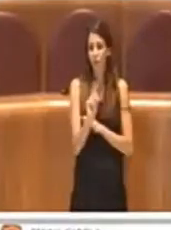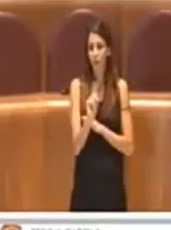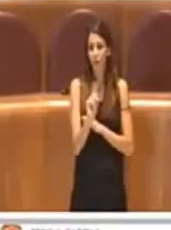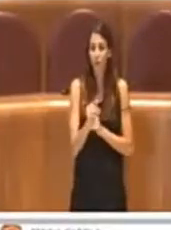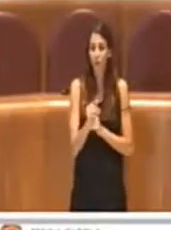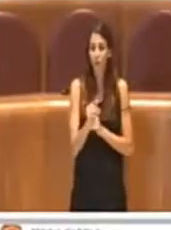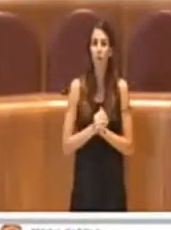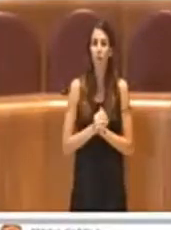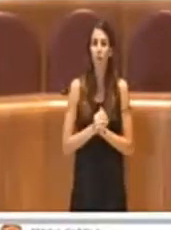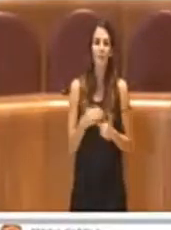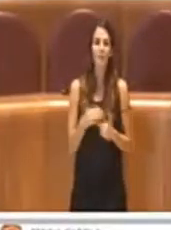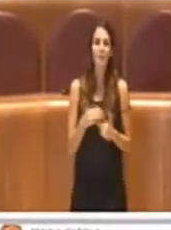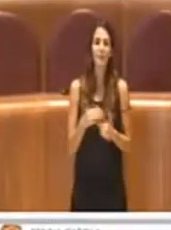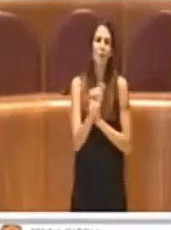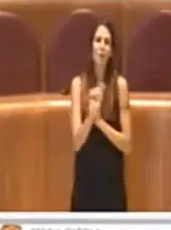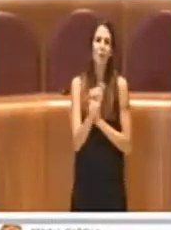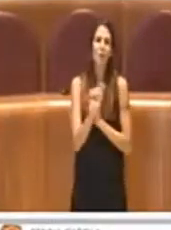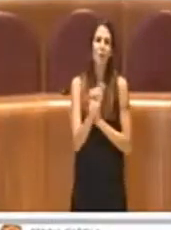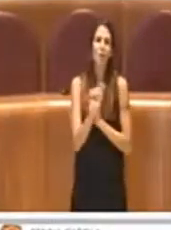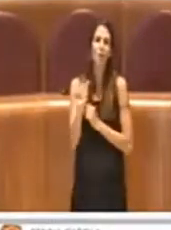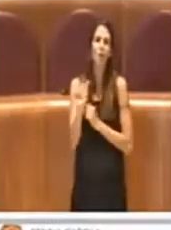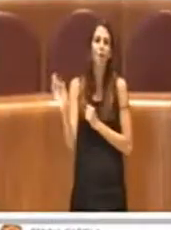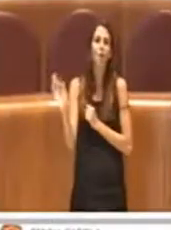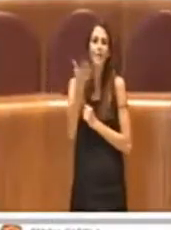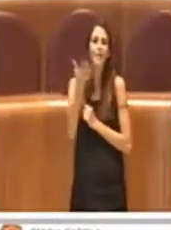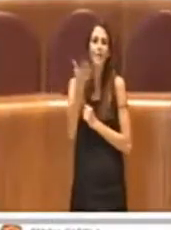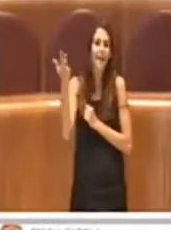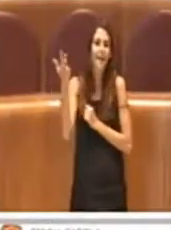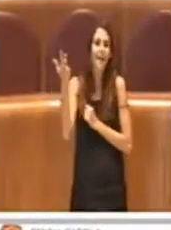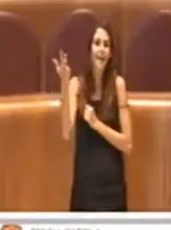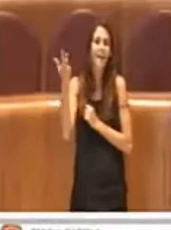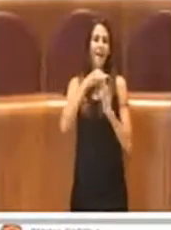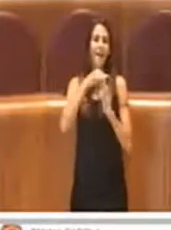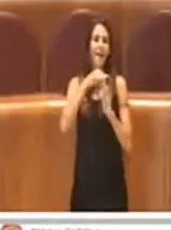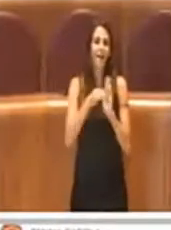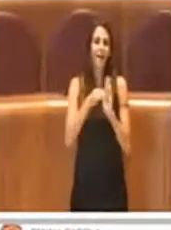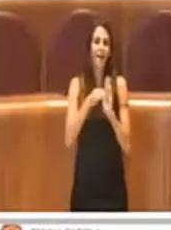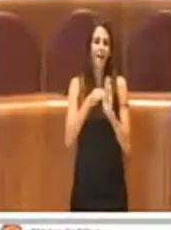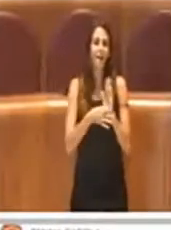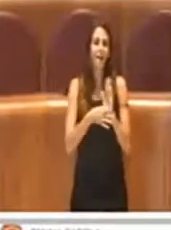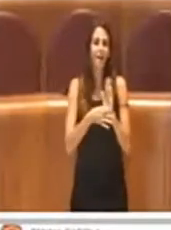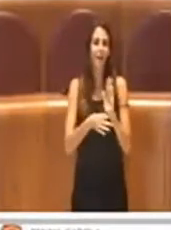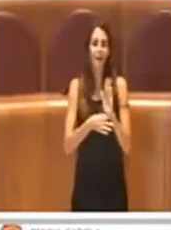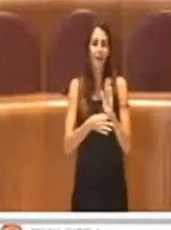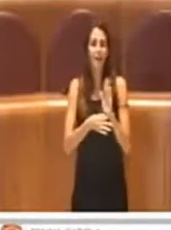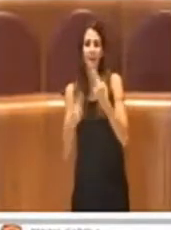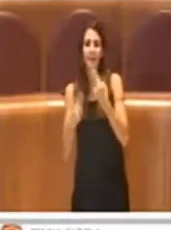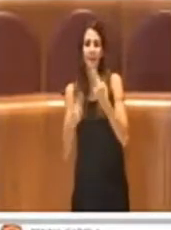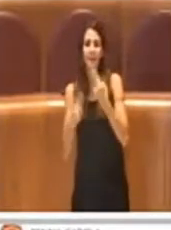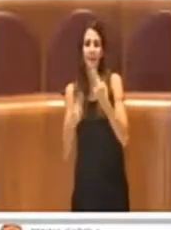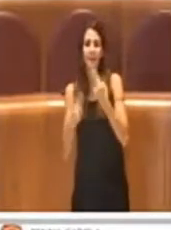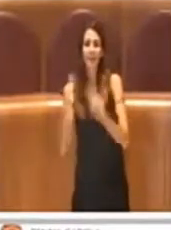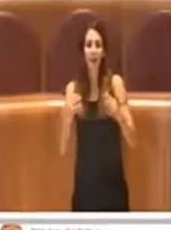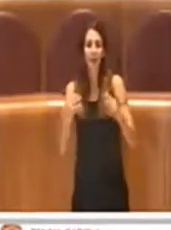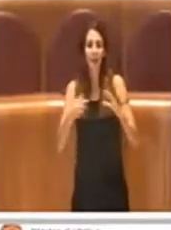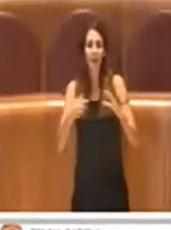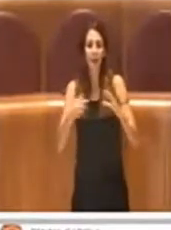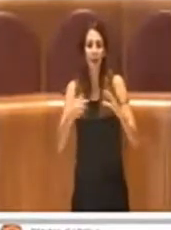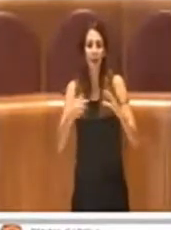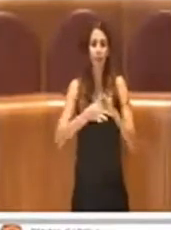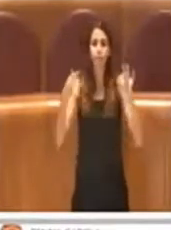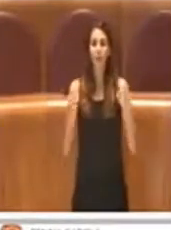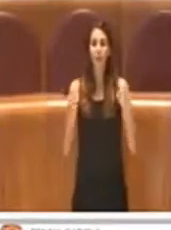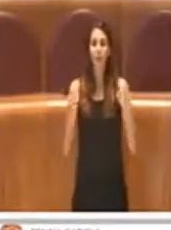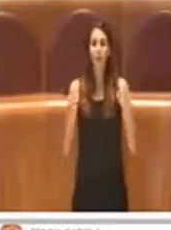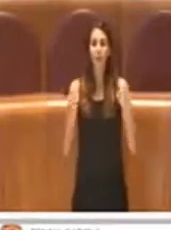qualora naturalmente solo laddove queste non siano causa del mancato dialogo dell'amministrazione, naturalmente non